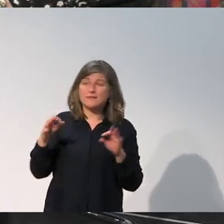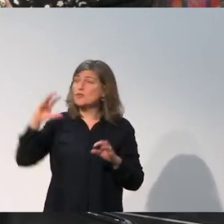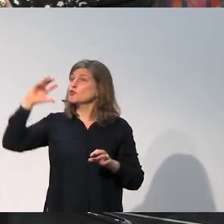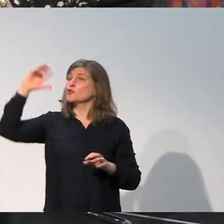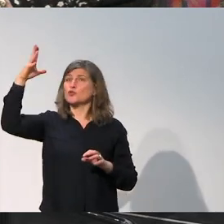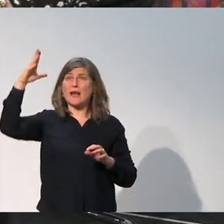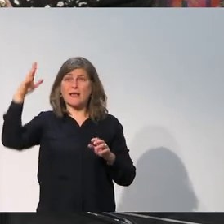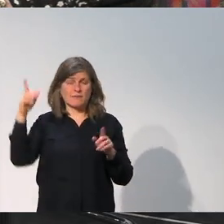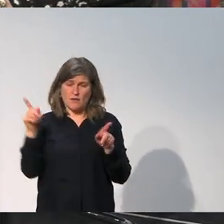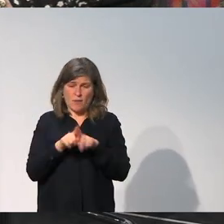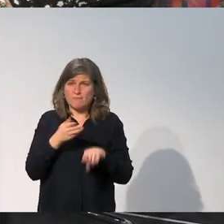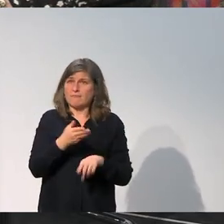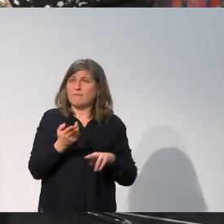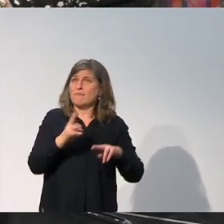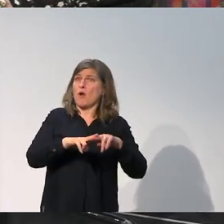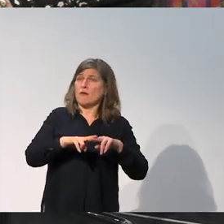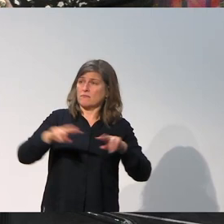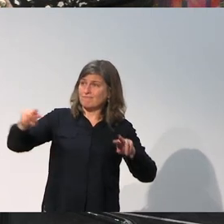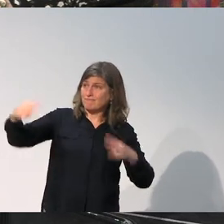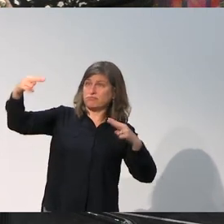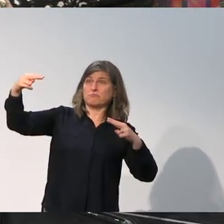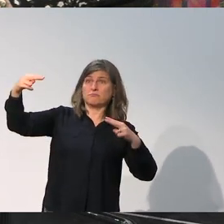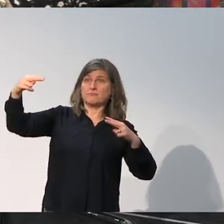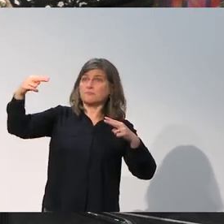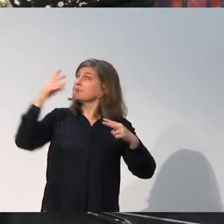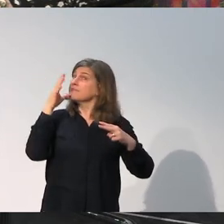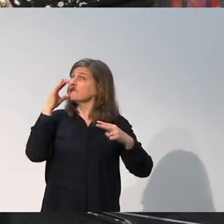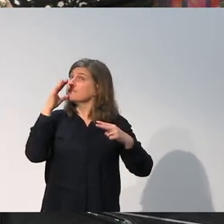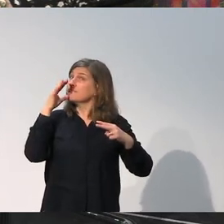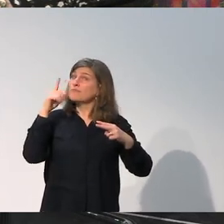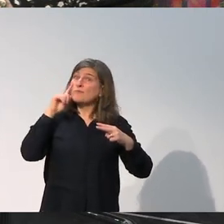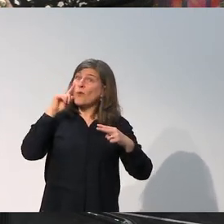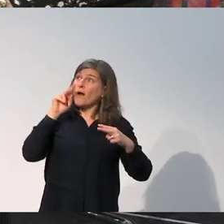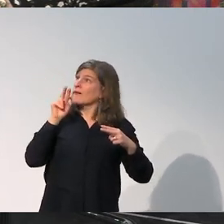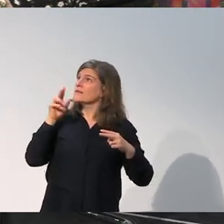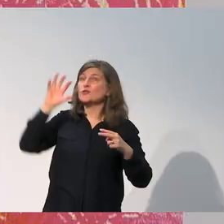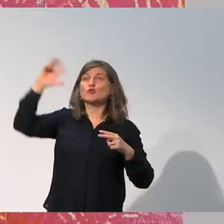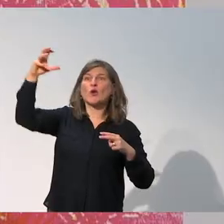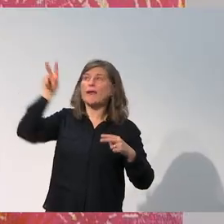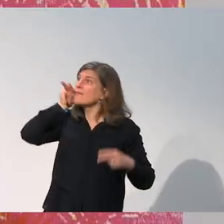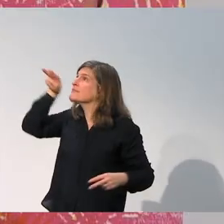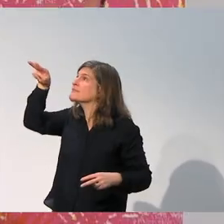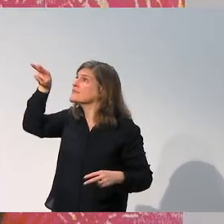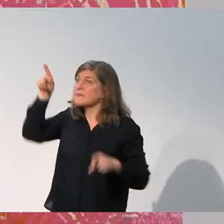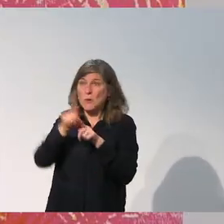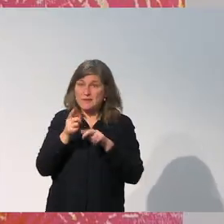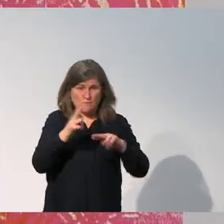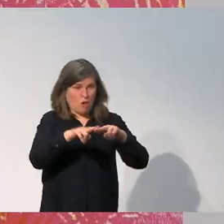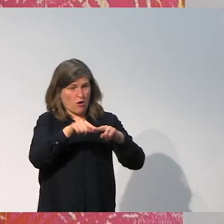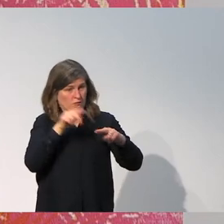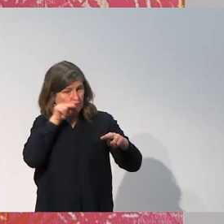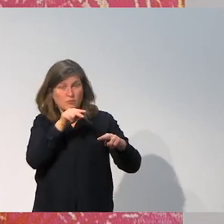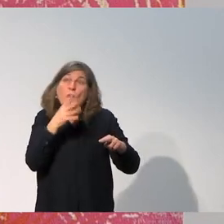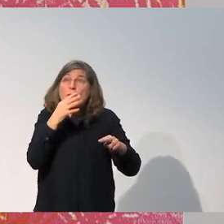la mort ne peuvent se regarder en face, puisque le soleil, on ne peut pas le voir, et la mort, on ne la verra pas, puisqu'on sera